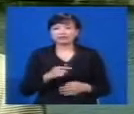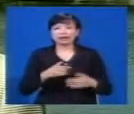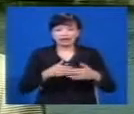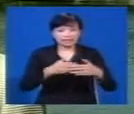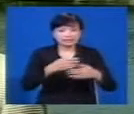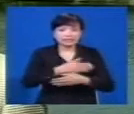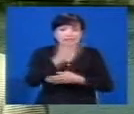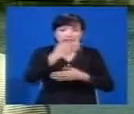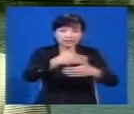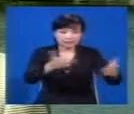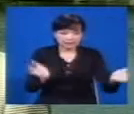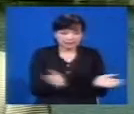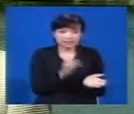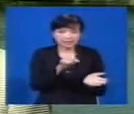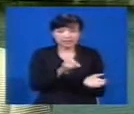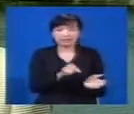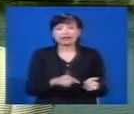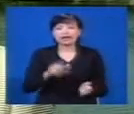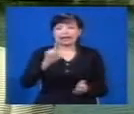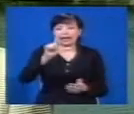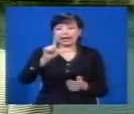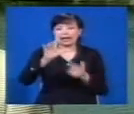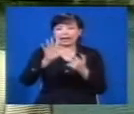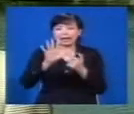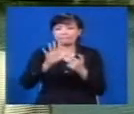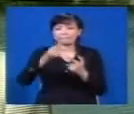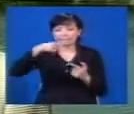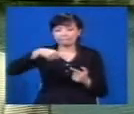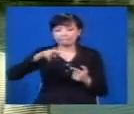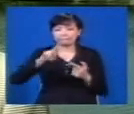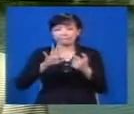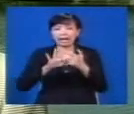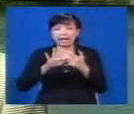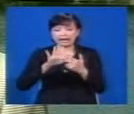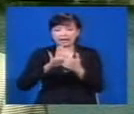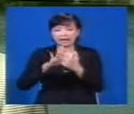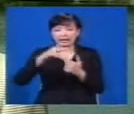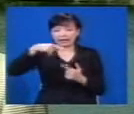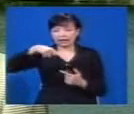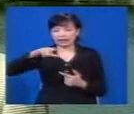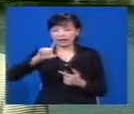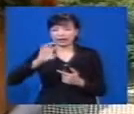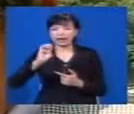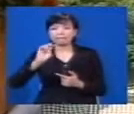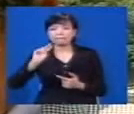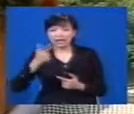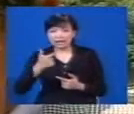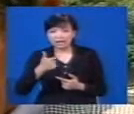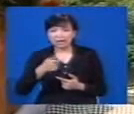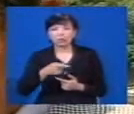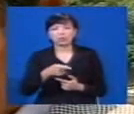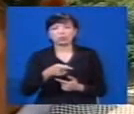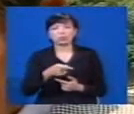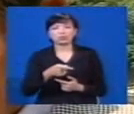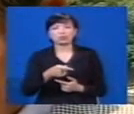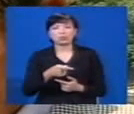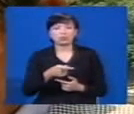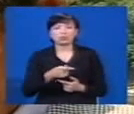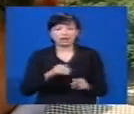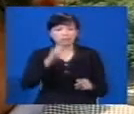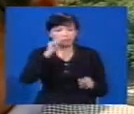พลิงเนี่ยก็เพิ่งจะลดออกมานะครับแต่ว่าวันนี้ลดลงแล้วนะครับน้ำเข้าเนี่ย